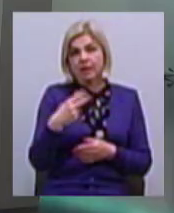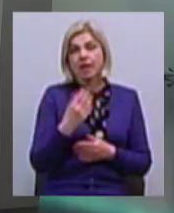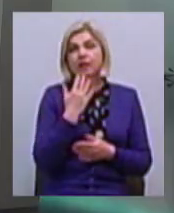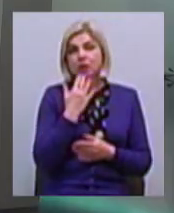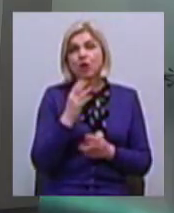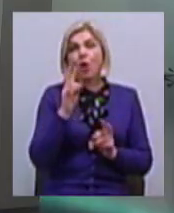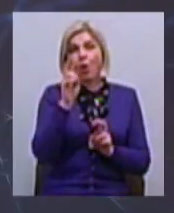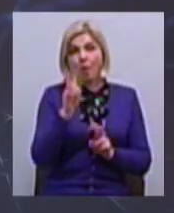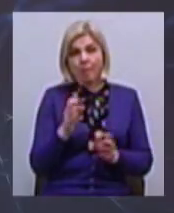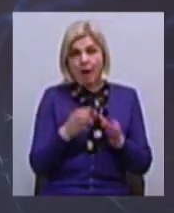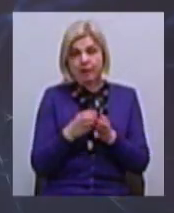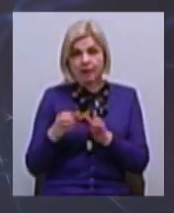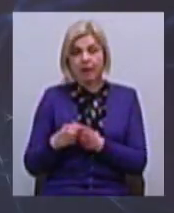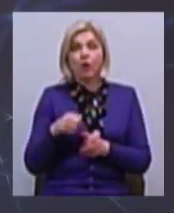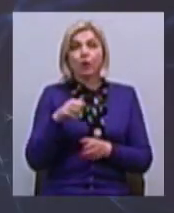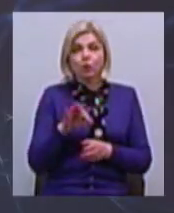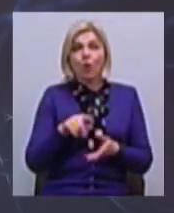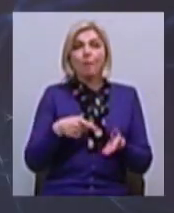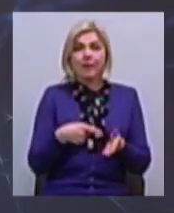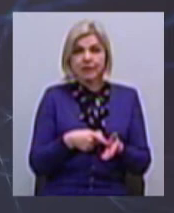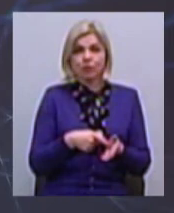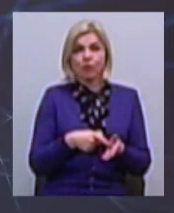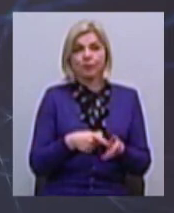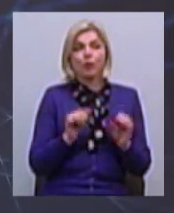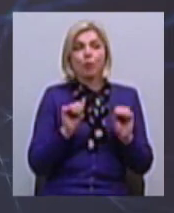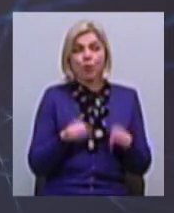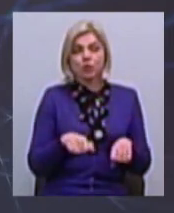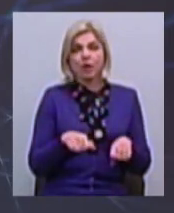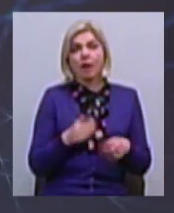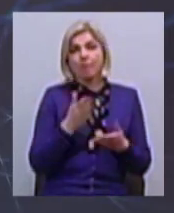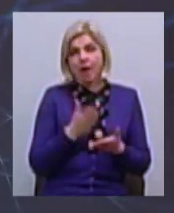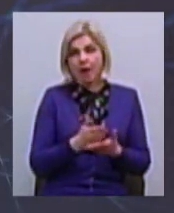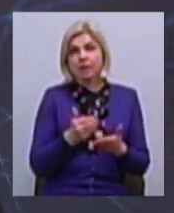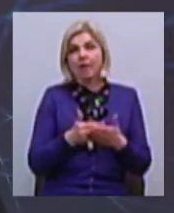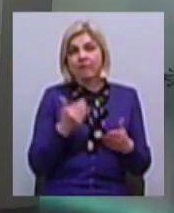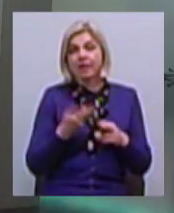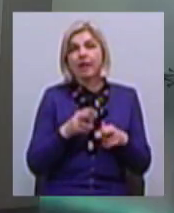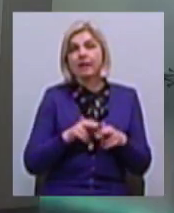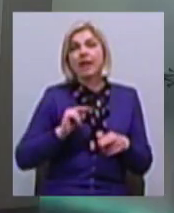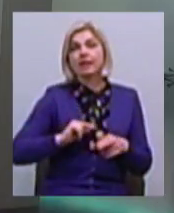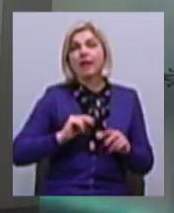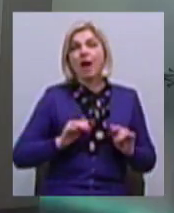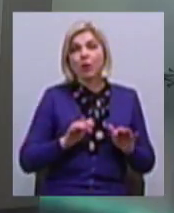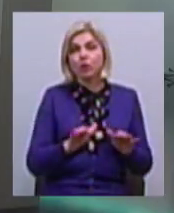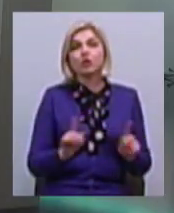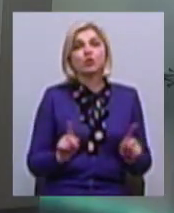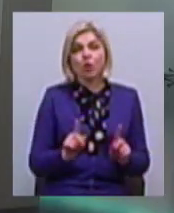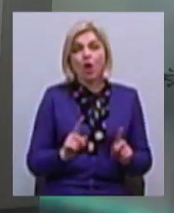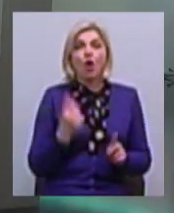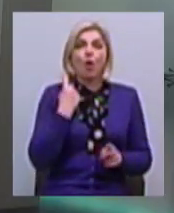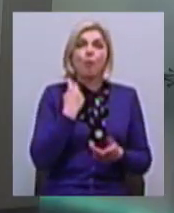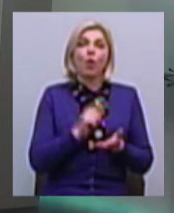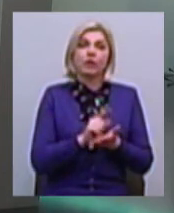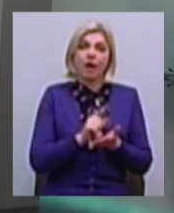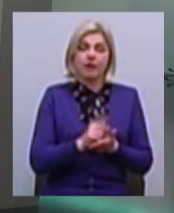то місто фактично зможе мати від цієї діяльності, що податок на